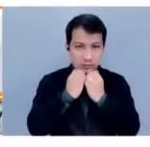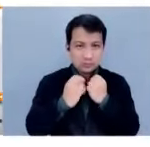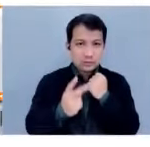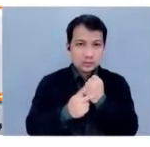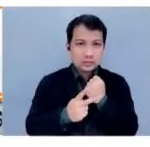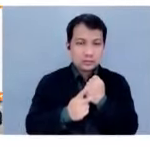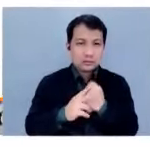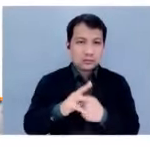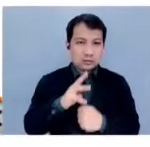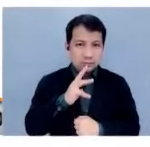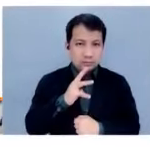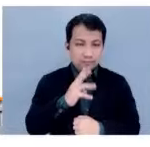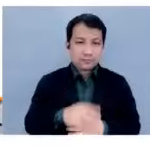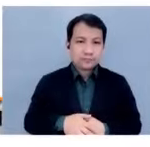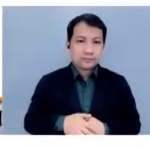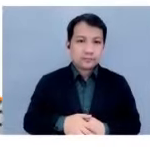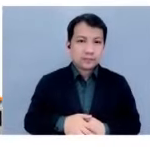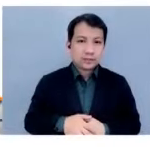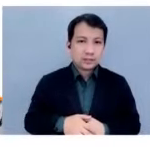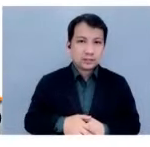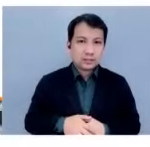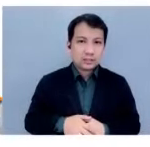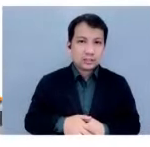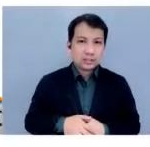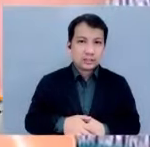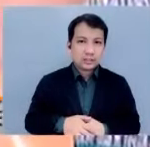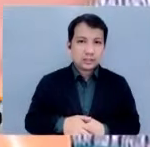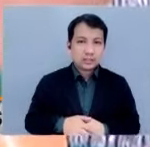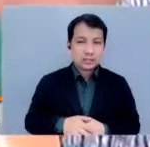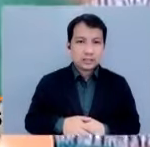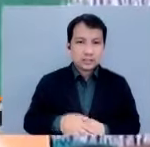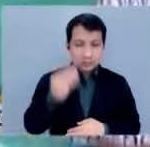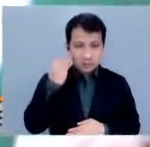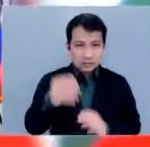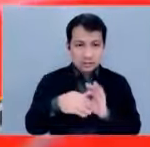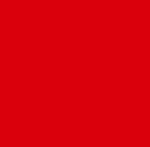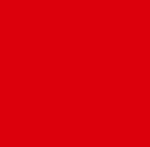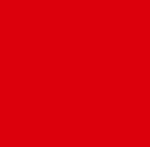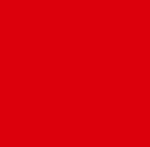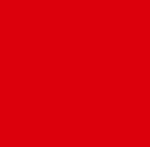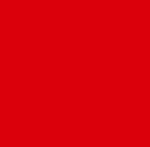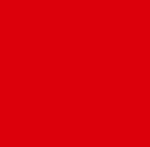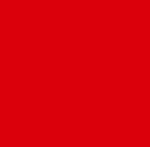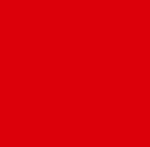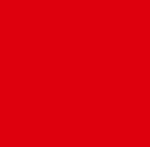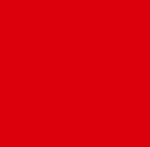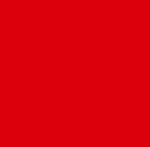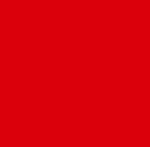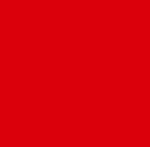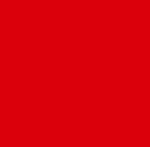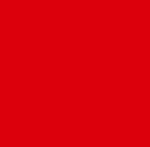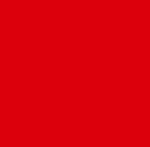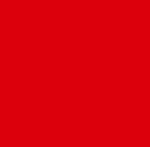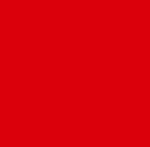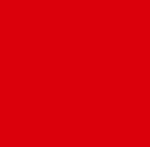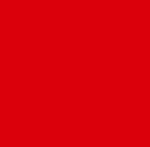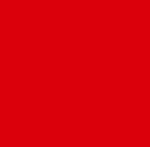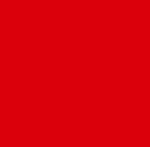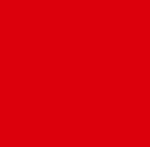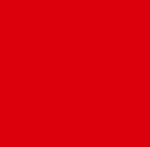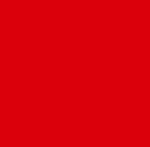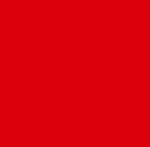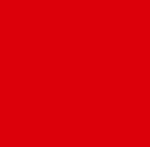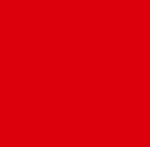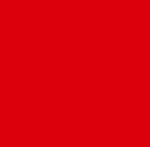tubig. Nagbabalita mula sa Frontline, JC Cosico, News 5. Mga kapatid, Luchi Cruz Valdez